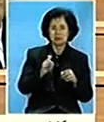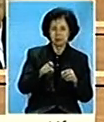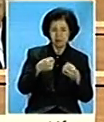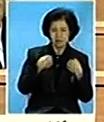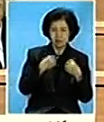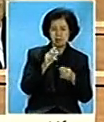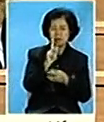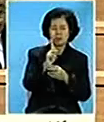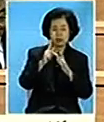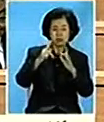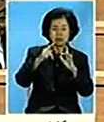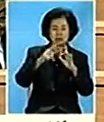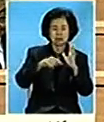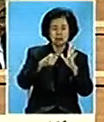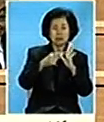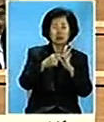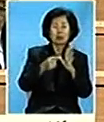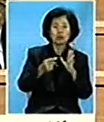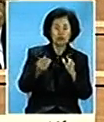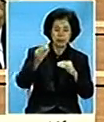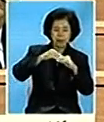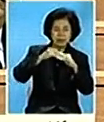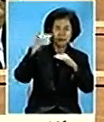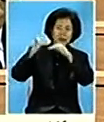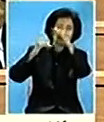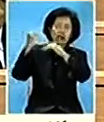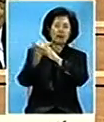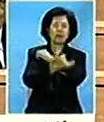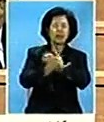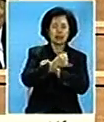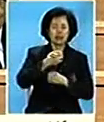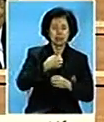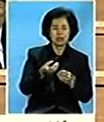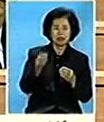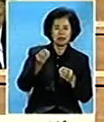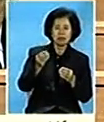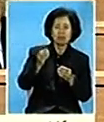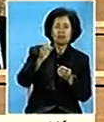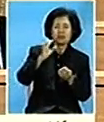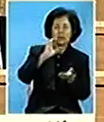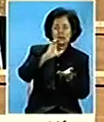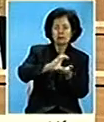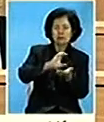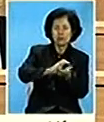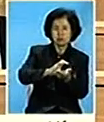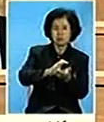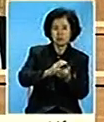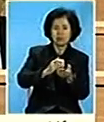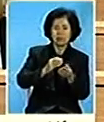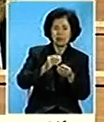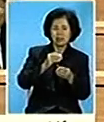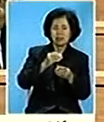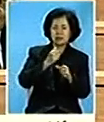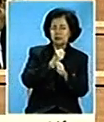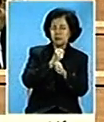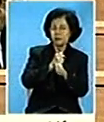กู้เงินเพิ่มเพื่อมาพัฒนาประเทศก็อยากจะให้เป็นการลงทุนในเรื่องที่ปรับปรุงโครงสร้าง